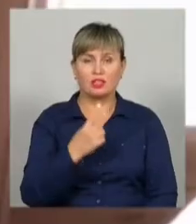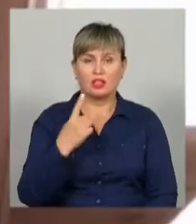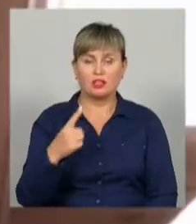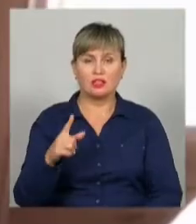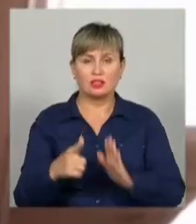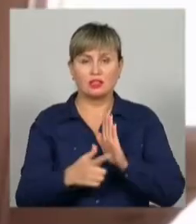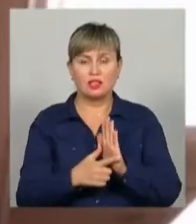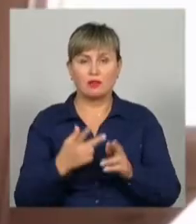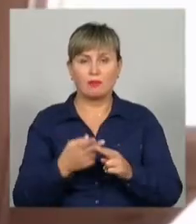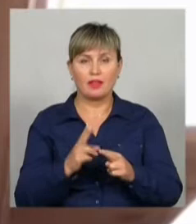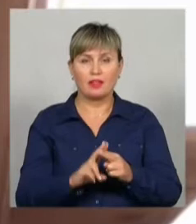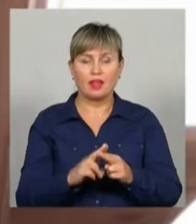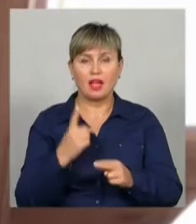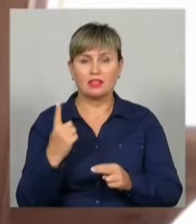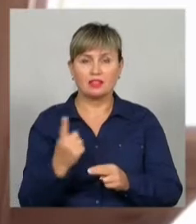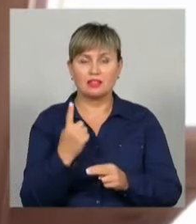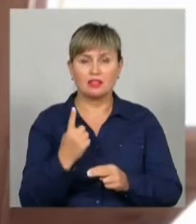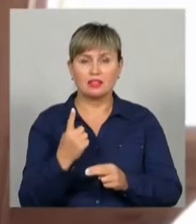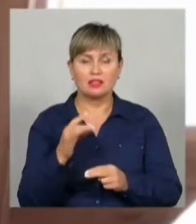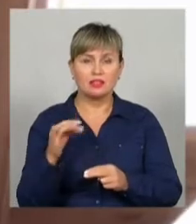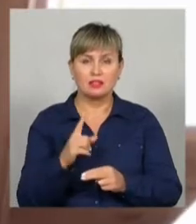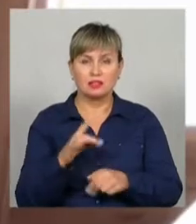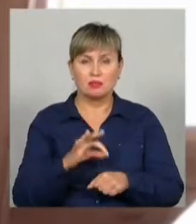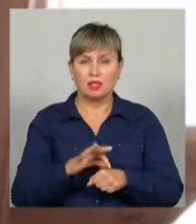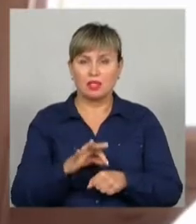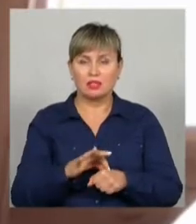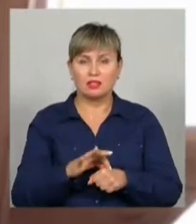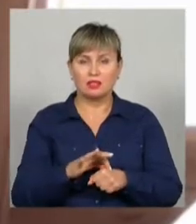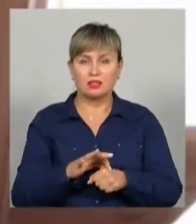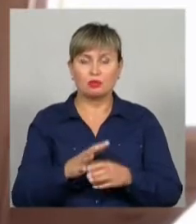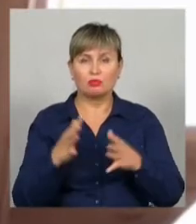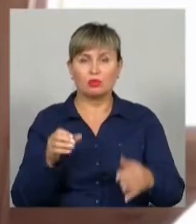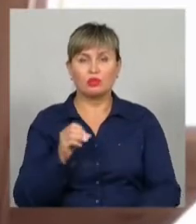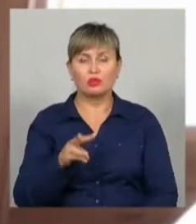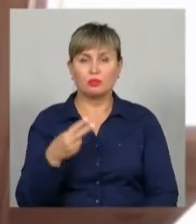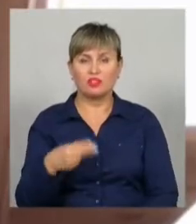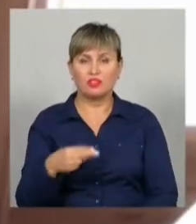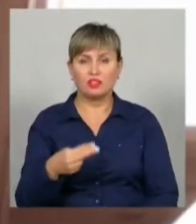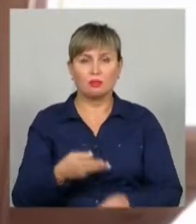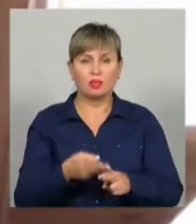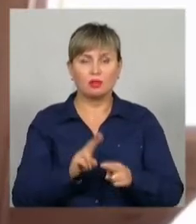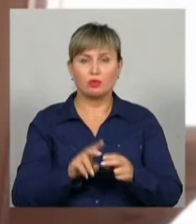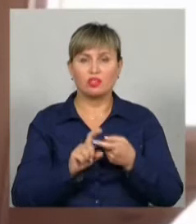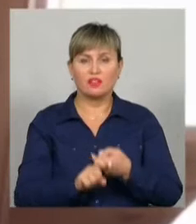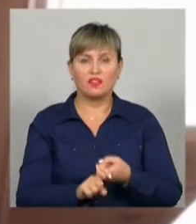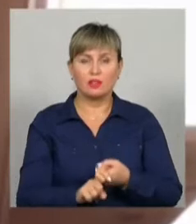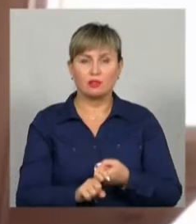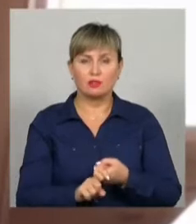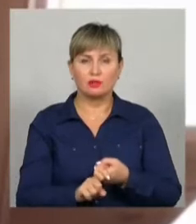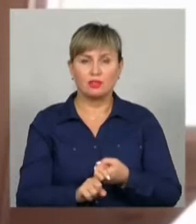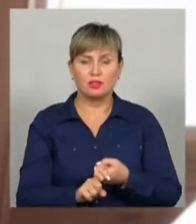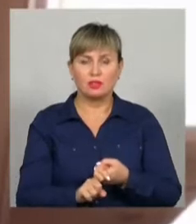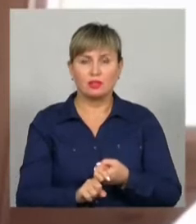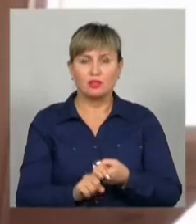B117. Это один из мутантов, один из более чем 20, потому что вирус мутирует